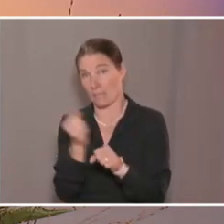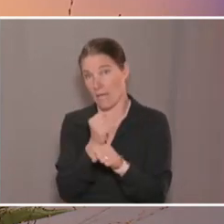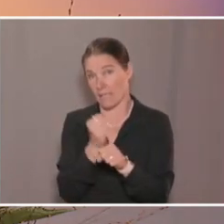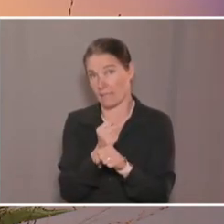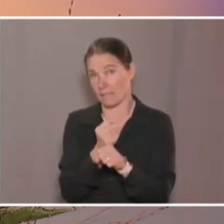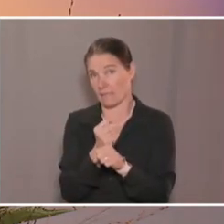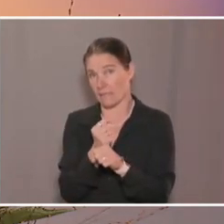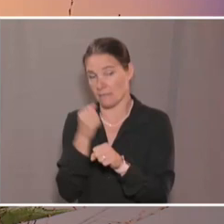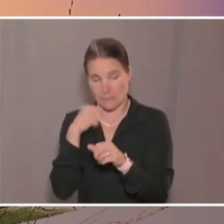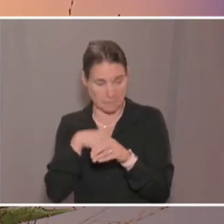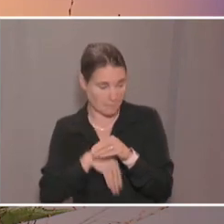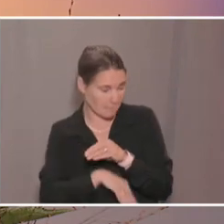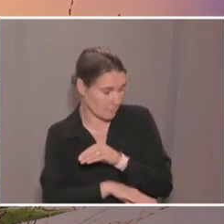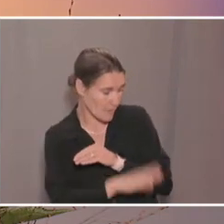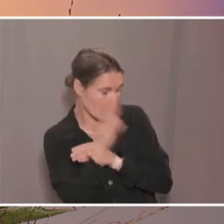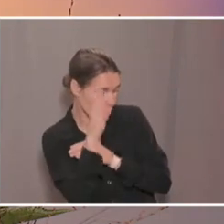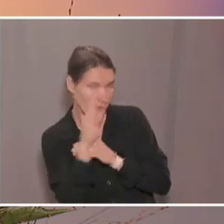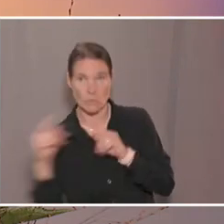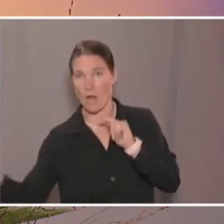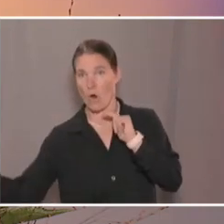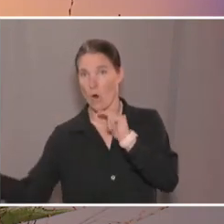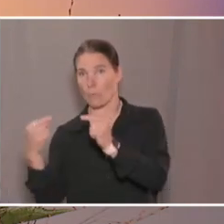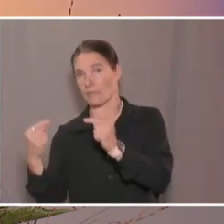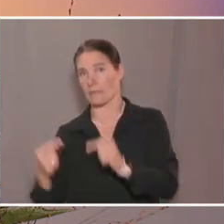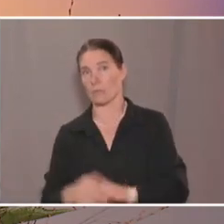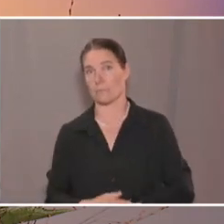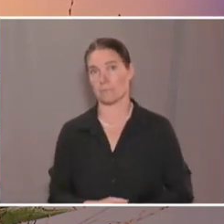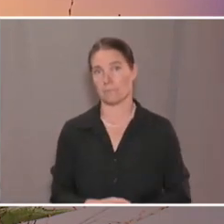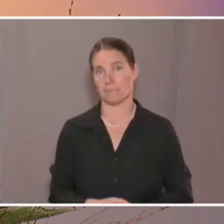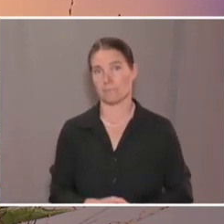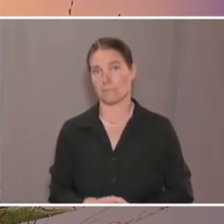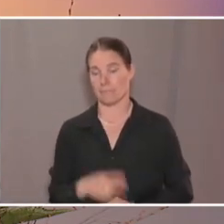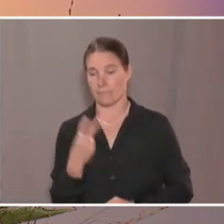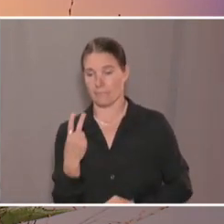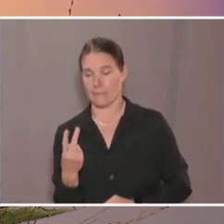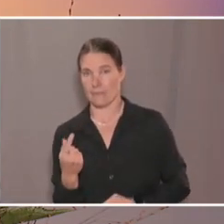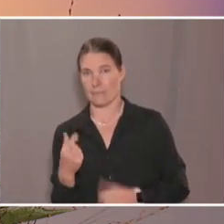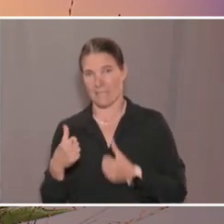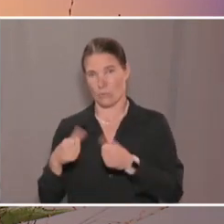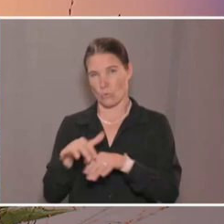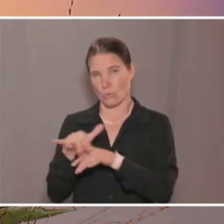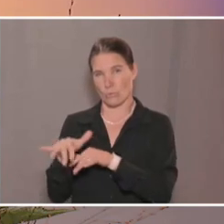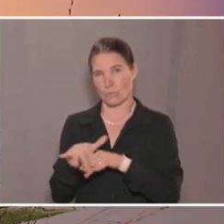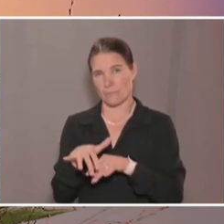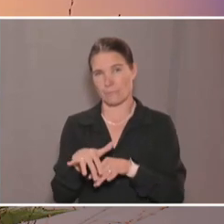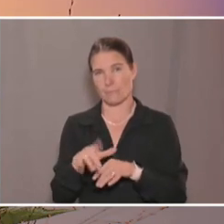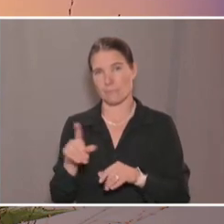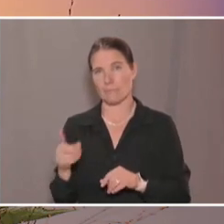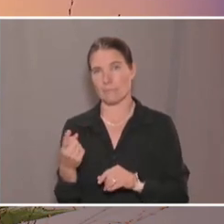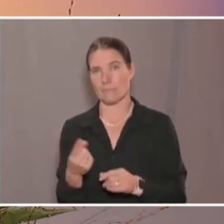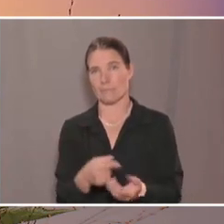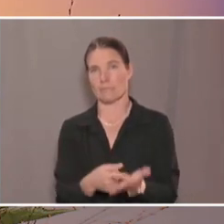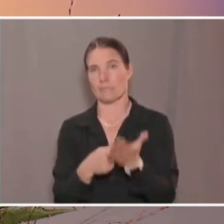sich wegzuducken oder zu opponieren. Dieser erzeugte Bekenntnisdruck stellte gerade ein Kennzeichen